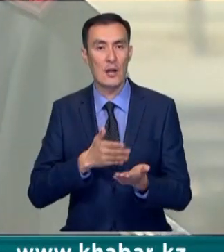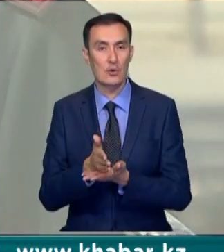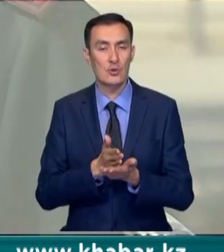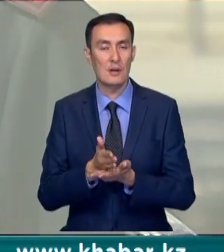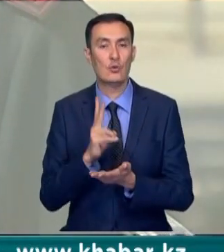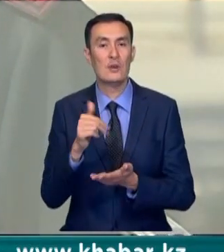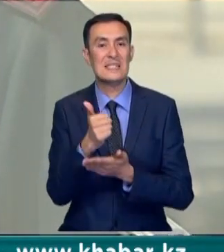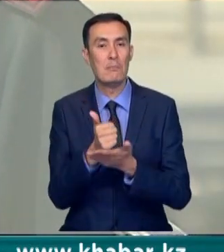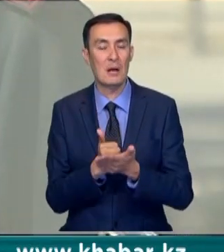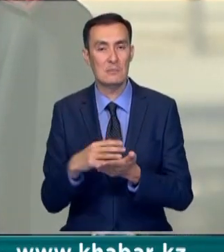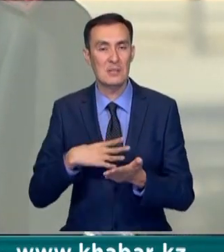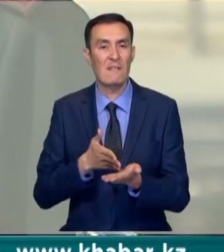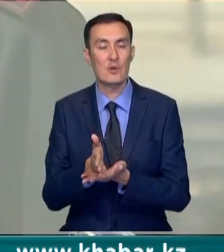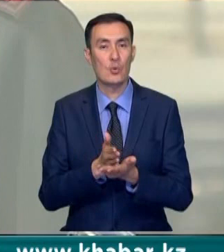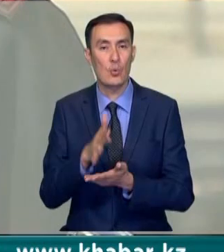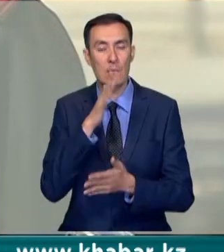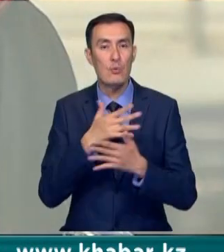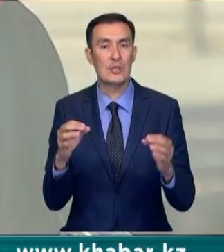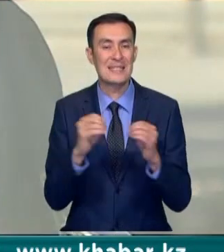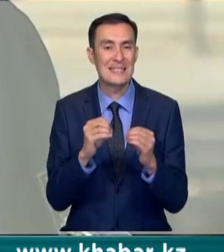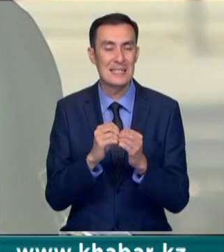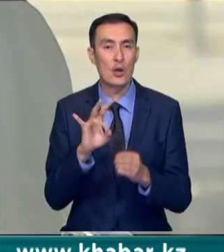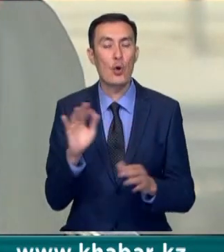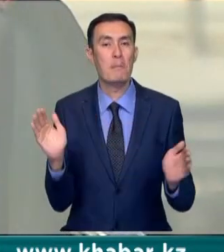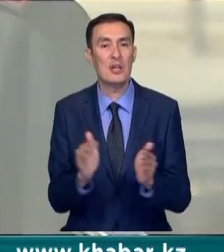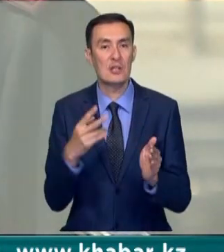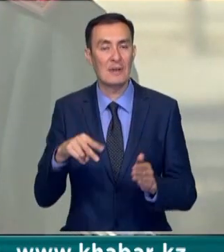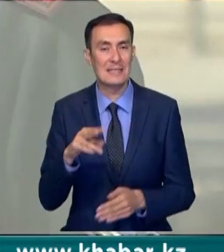запас с выслуга лет более 10, но менее 20 лет.